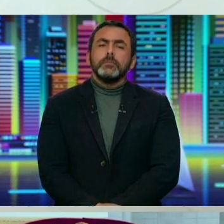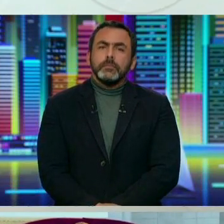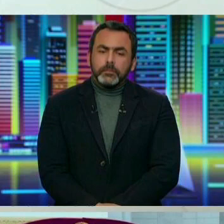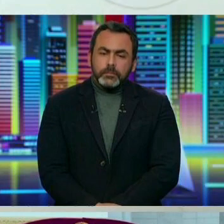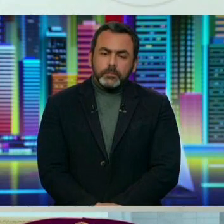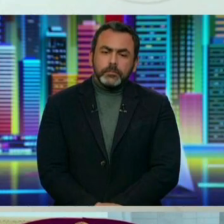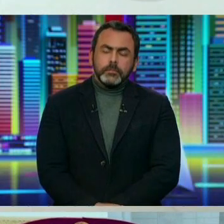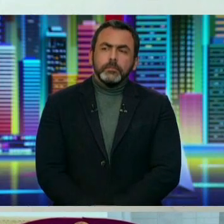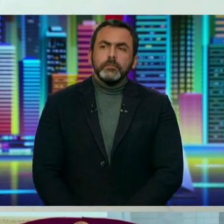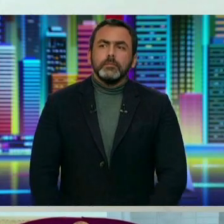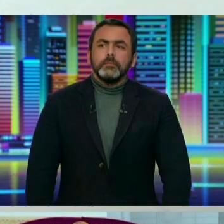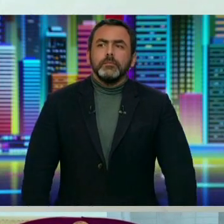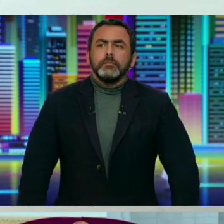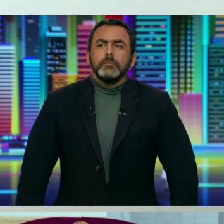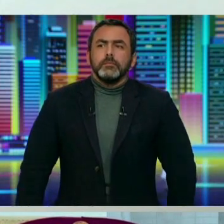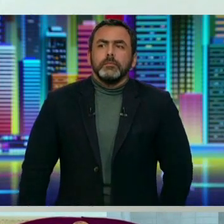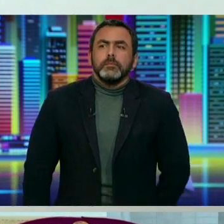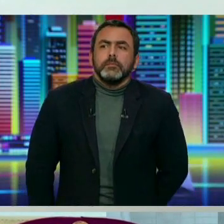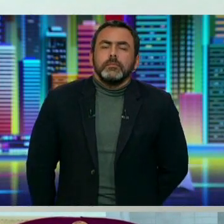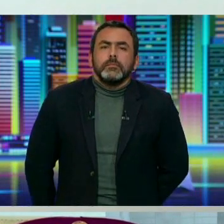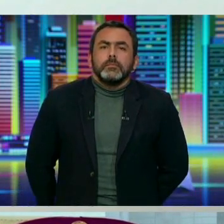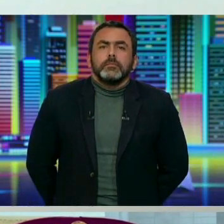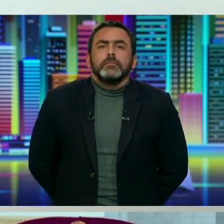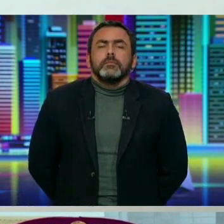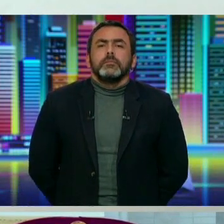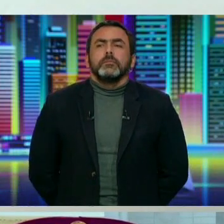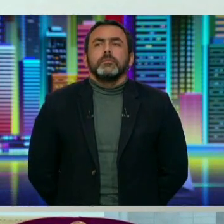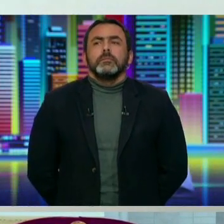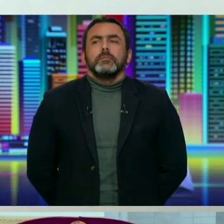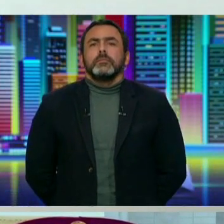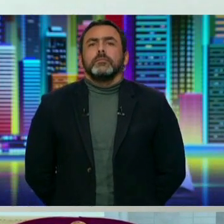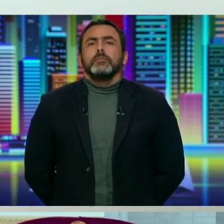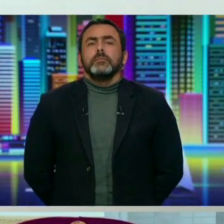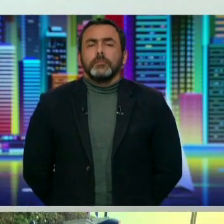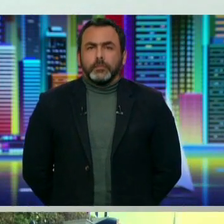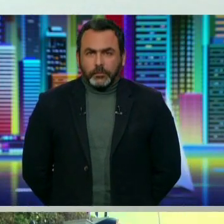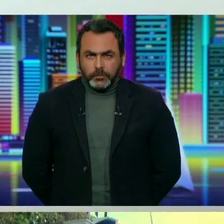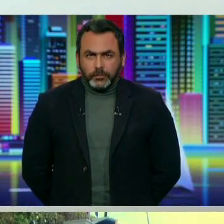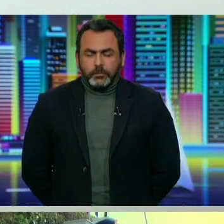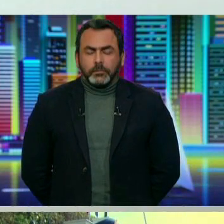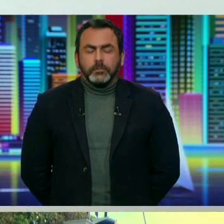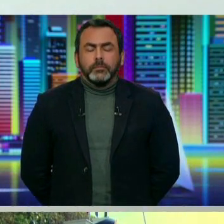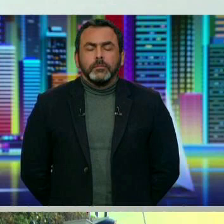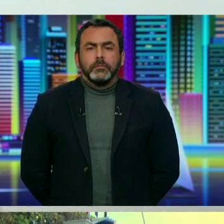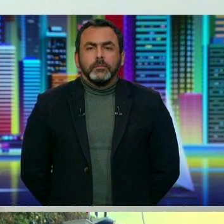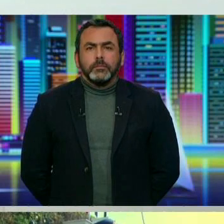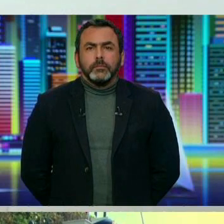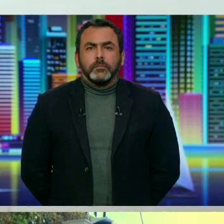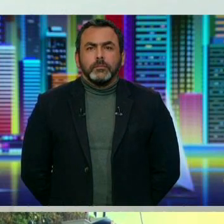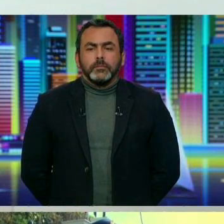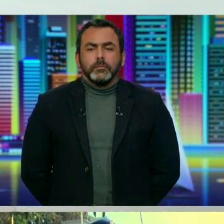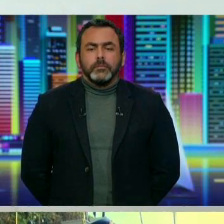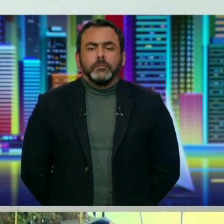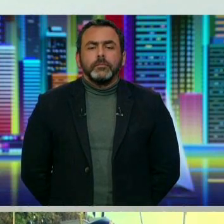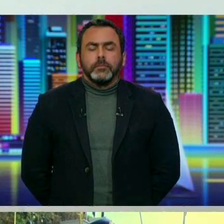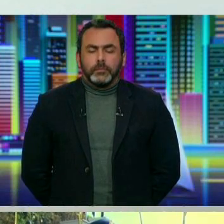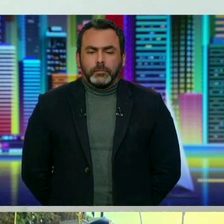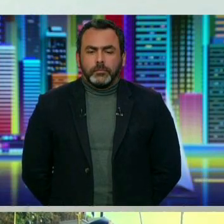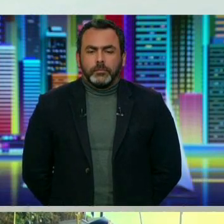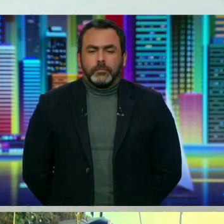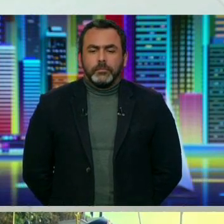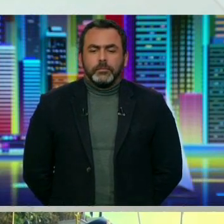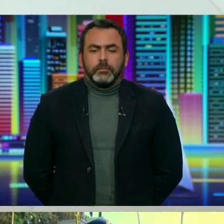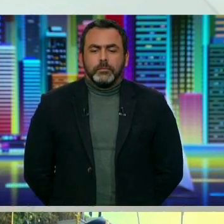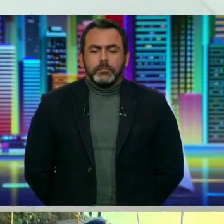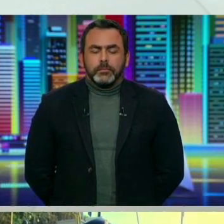المصريه باستمرار عباره الامن المائي المصري جزء من الامن القومي لها، دي عباره بالغه الدلاله، لها